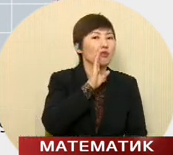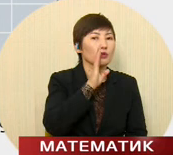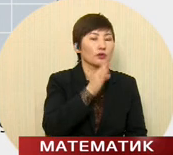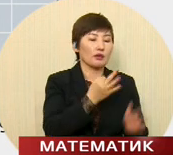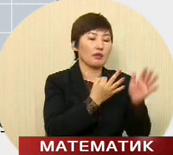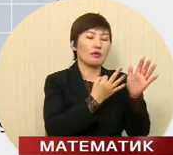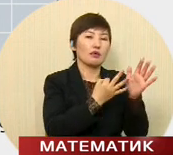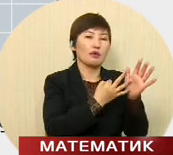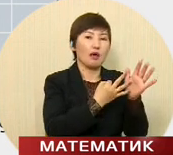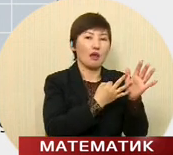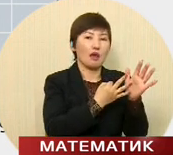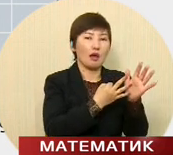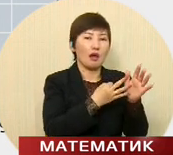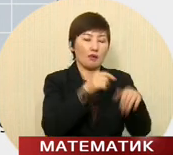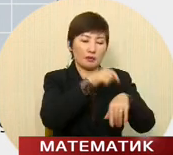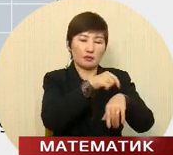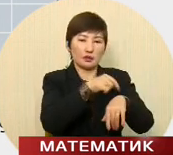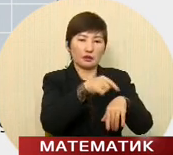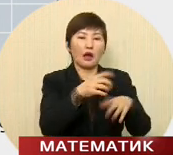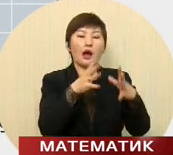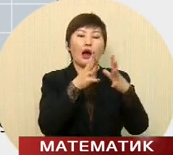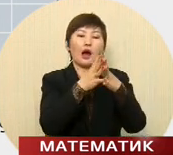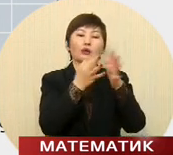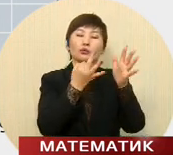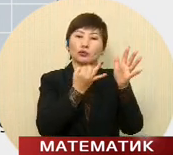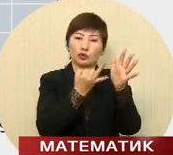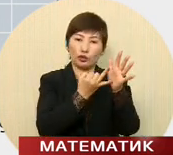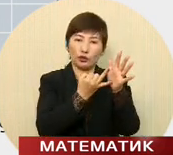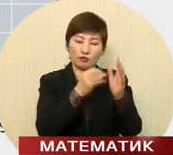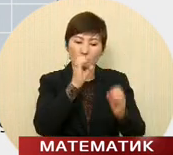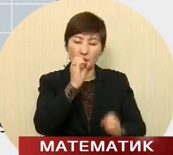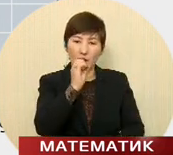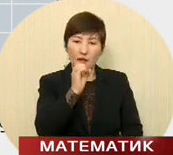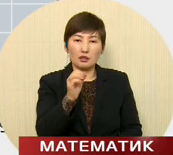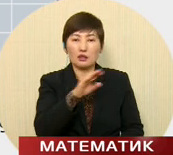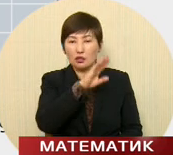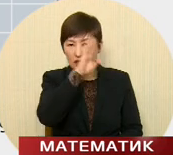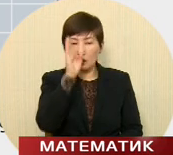үед 17 хэмийн дулаантай буюу хамгийн сэрүүн үе маань байсан бах нэ.